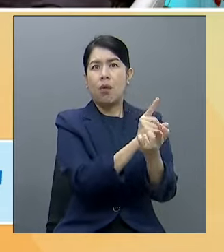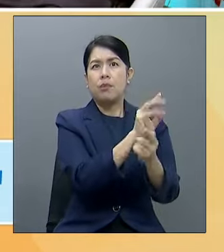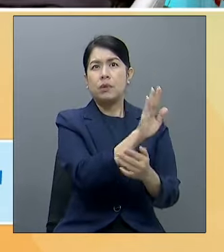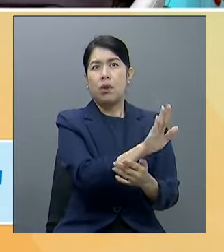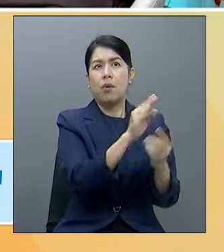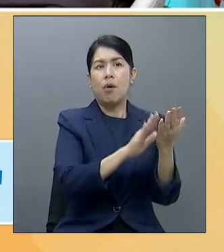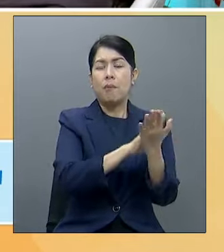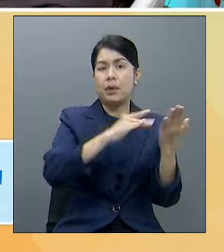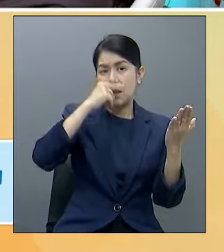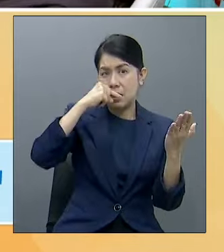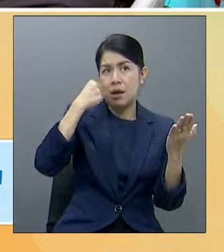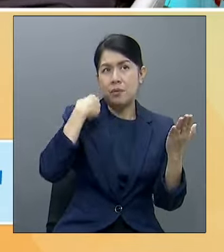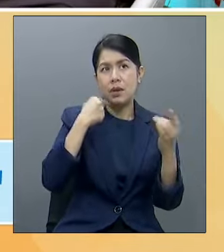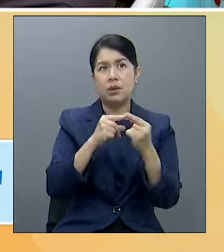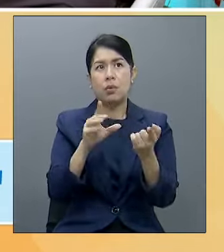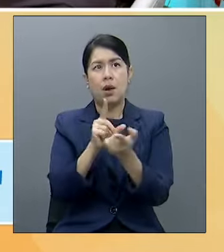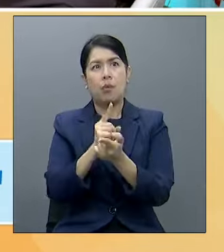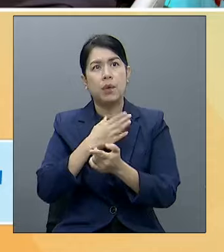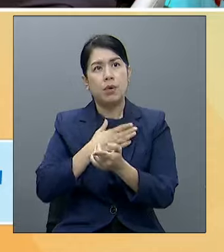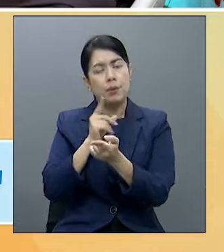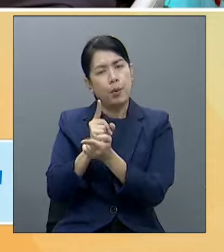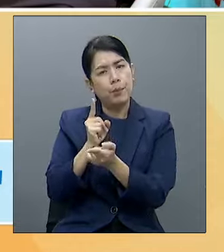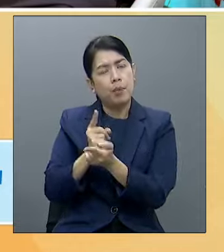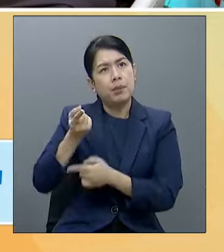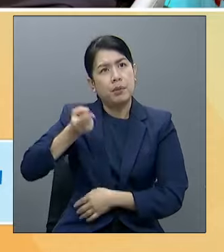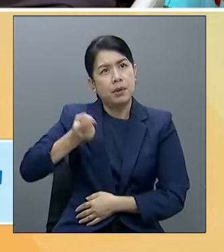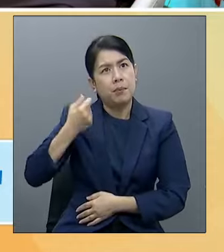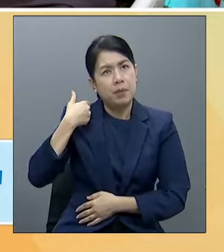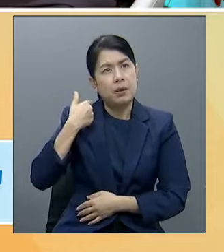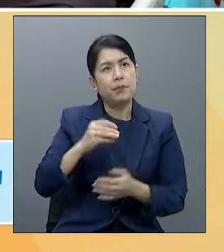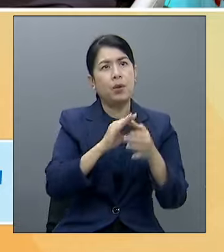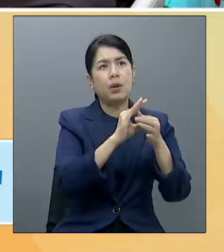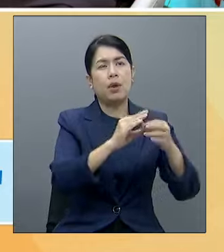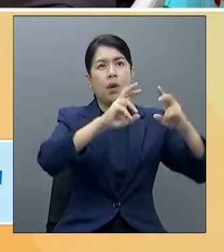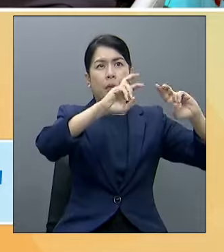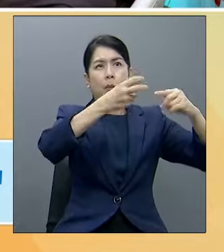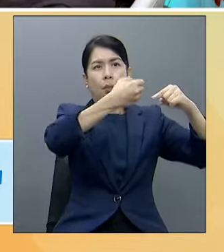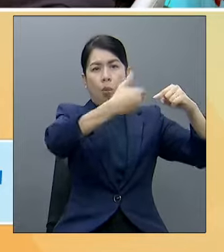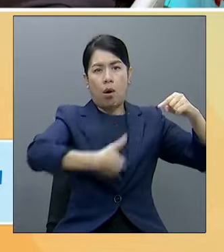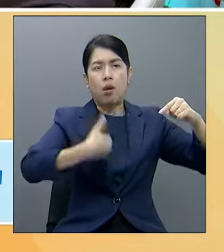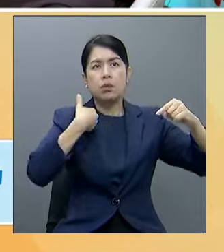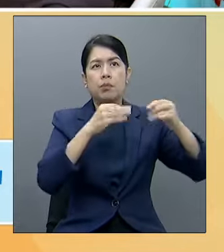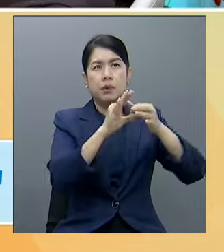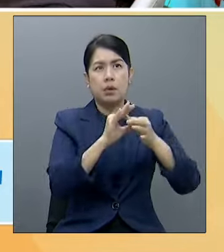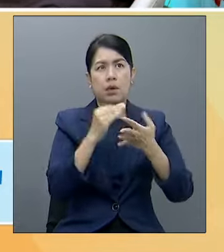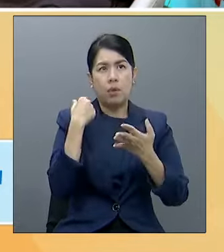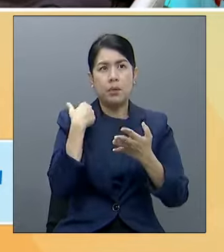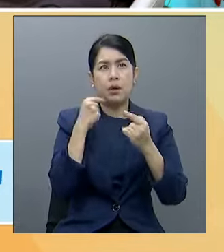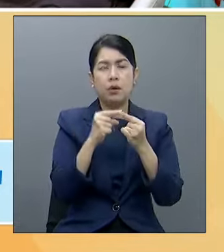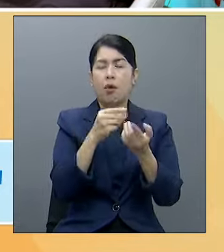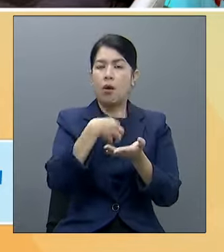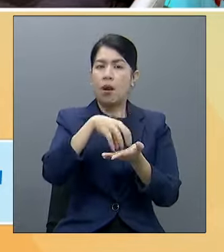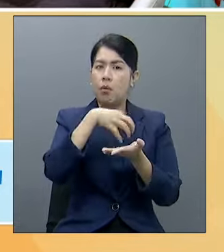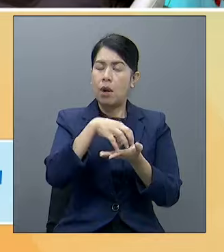การณ์ที่พวกเราได้พบกันอยู่คอนเซปต์ที่ล้อมันก็จะทำให้คนมาเล่าเรื่องของพวกเราอะค่ะก็หลากหล